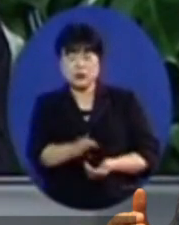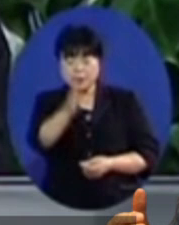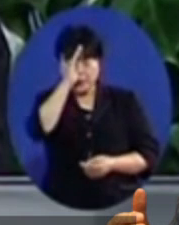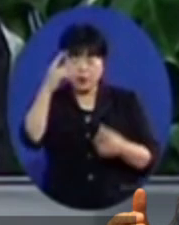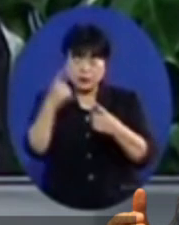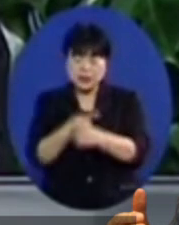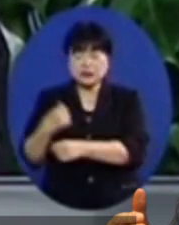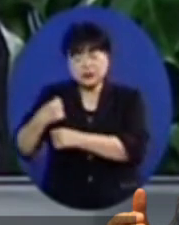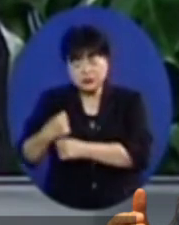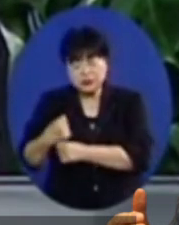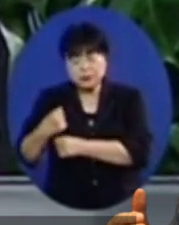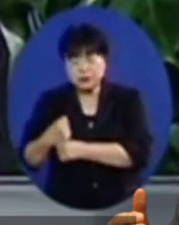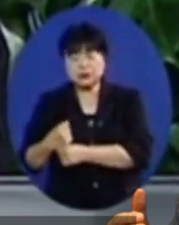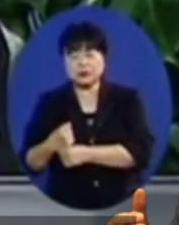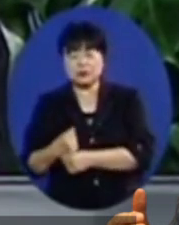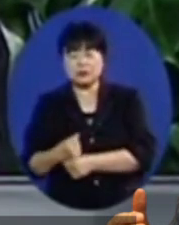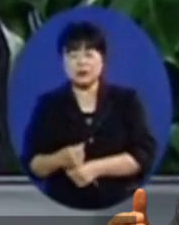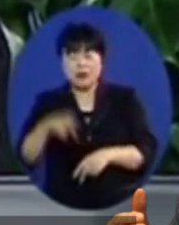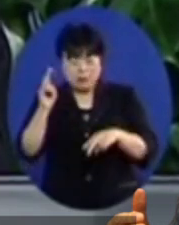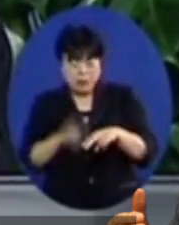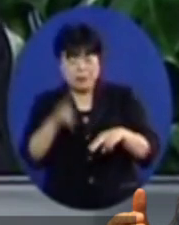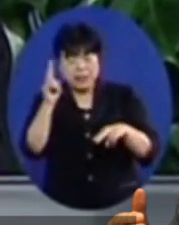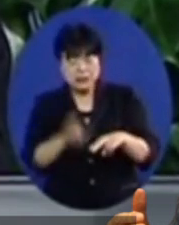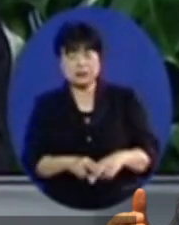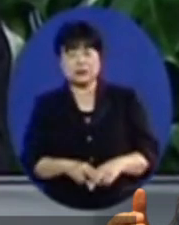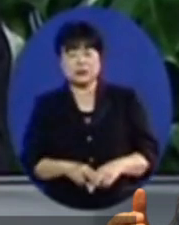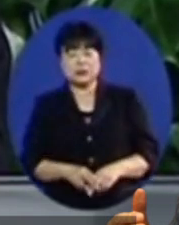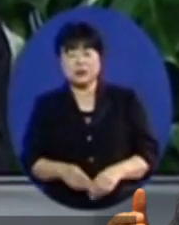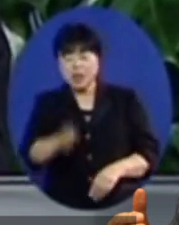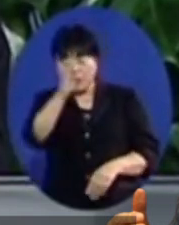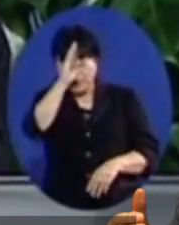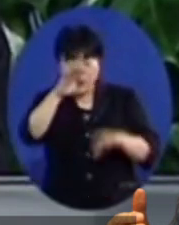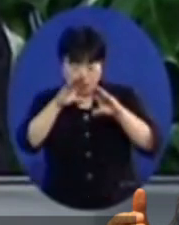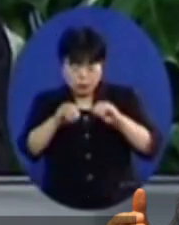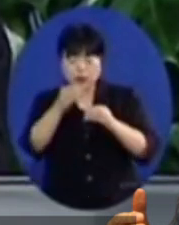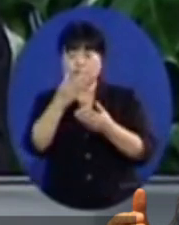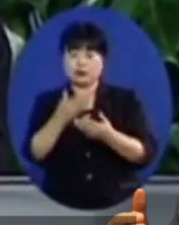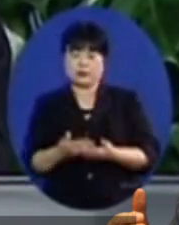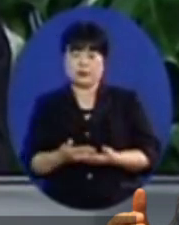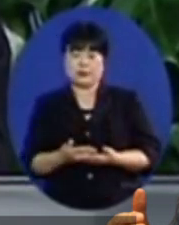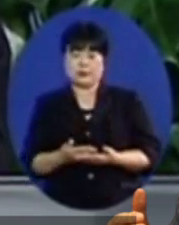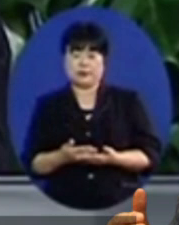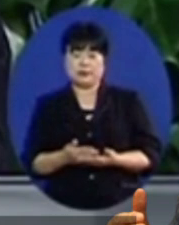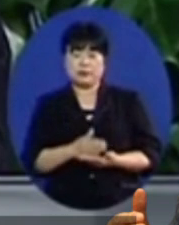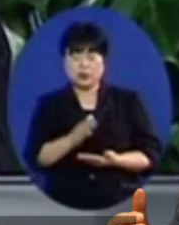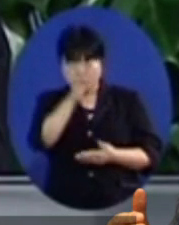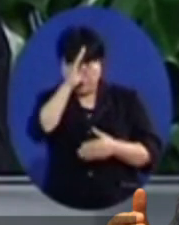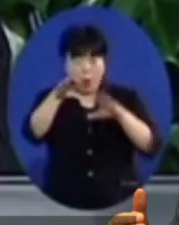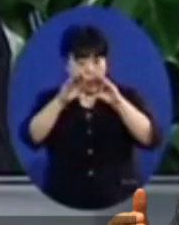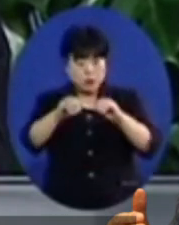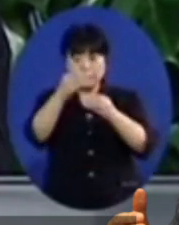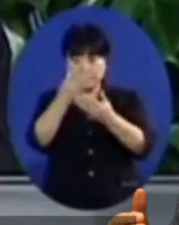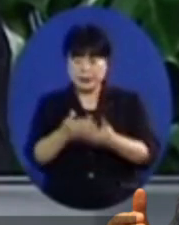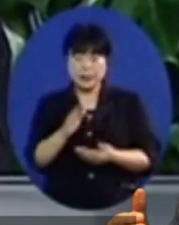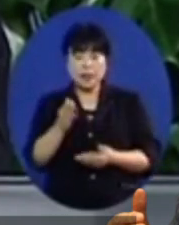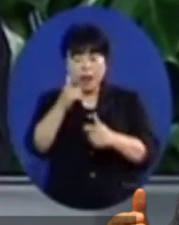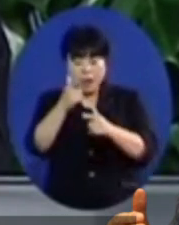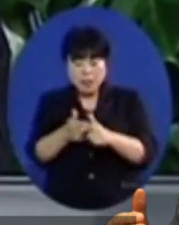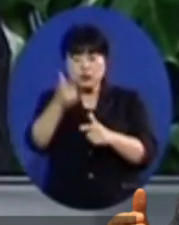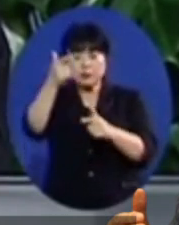대신 짊어지고 매를 맞아서 우리 병을 청산했다는 것입니다. 그러므로 우리 나아야죠.